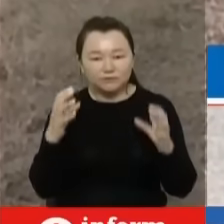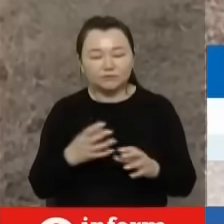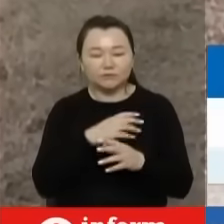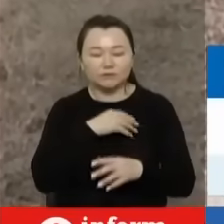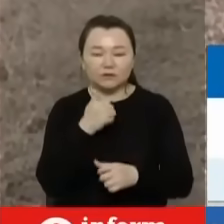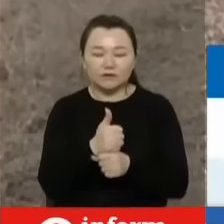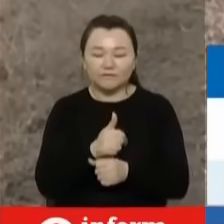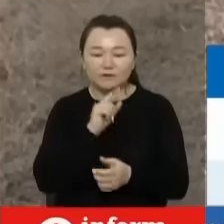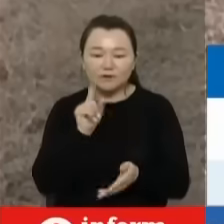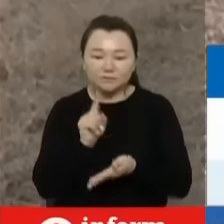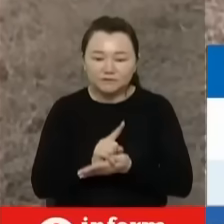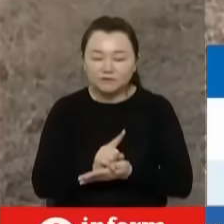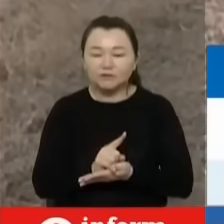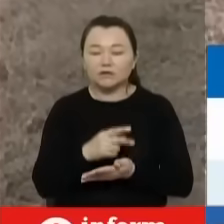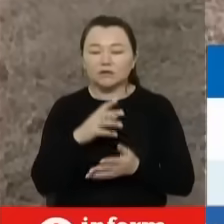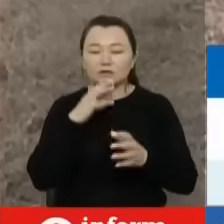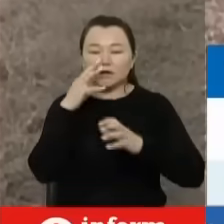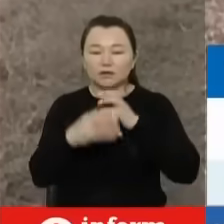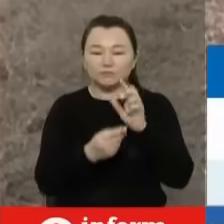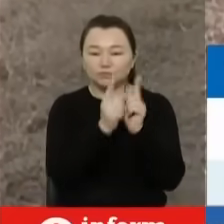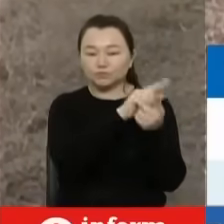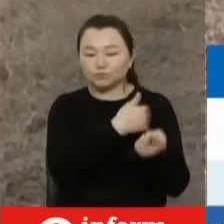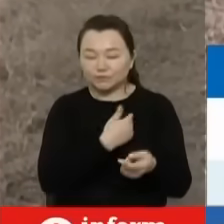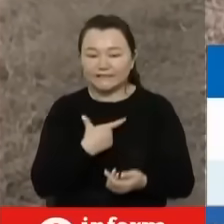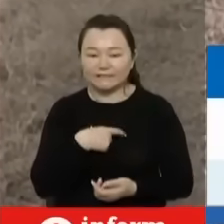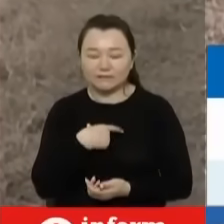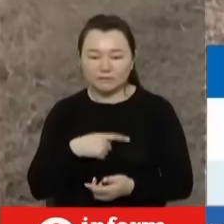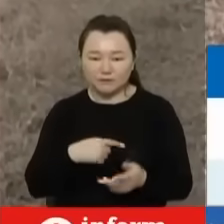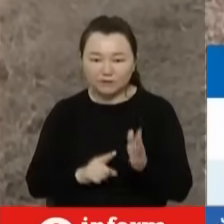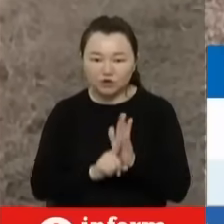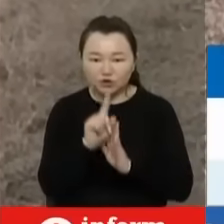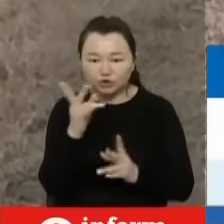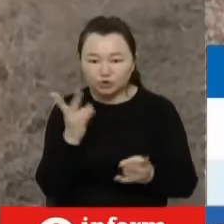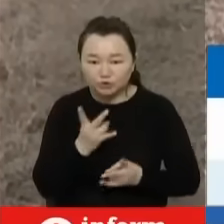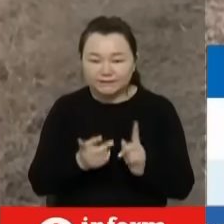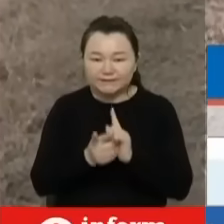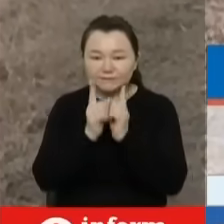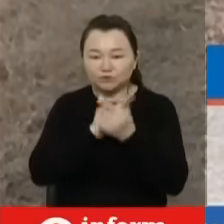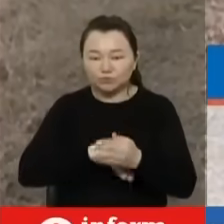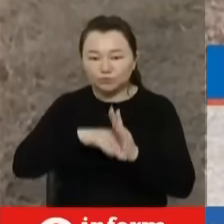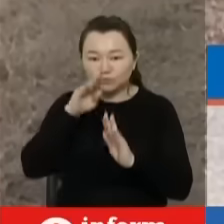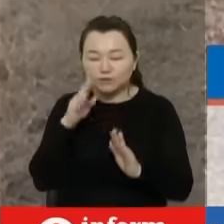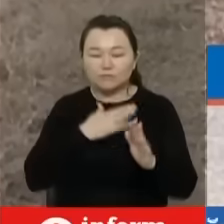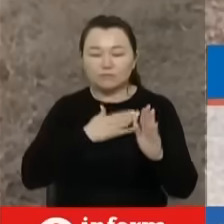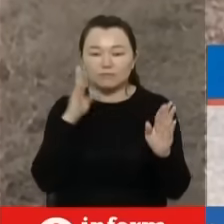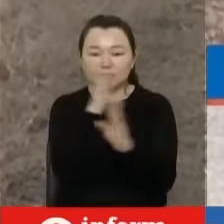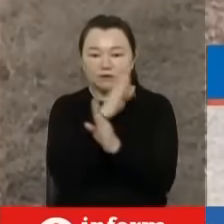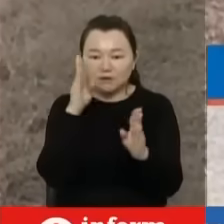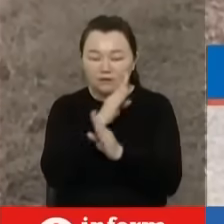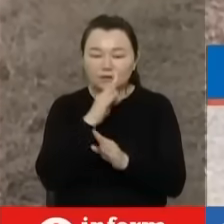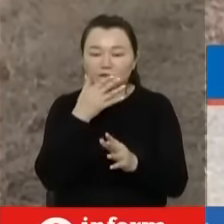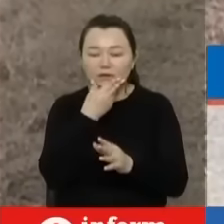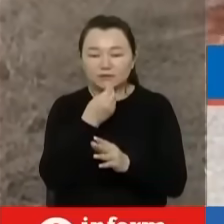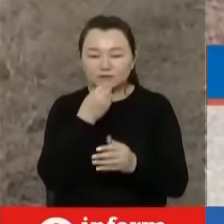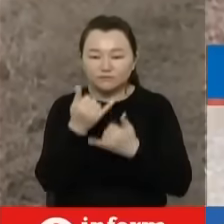парызымыз. Әлемді өзгертем десең бірінші өзіңнен баста дейді ғой. Барлығымыз осы табиғатымызды әрлеуге,